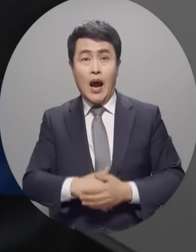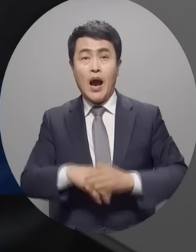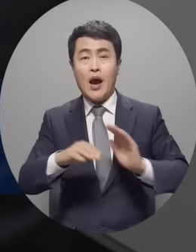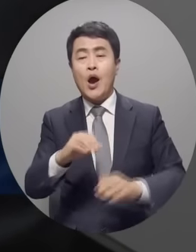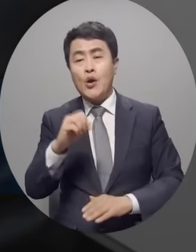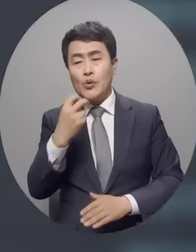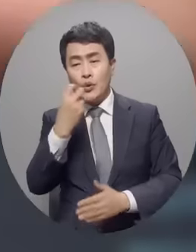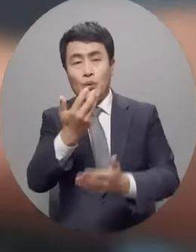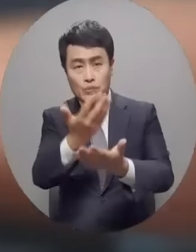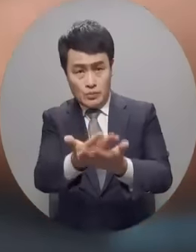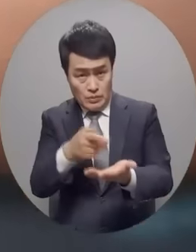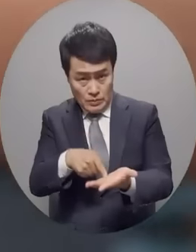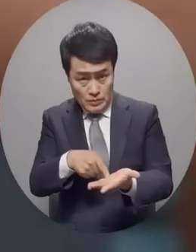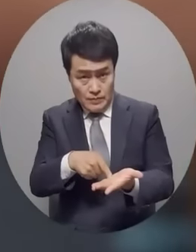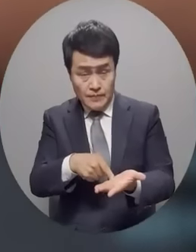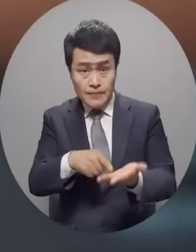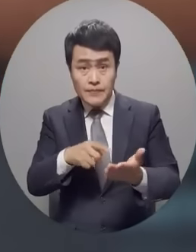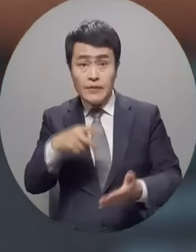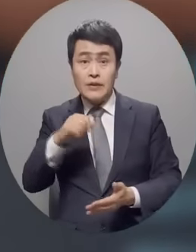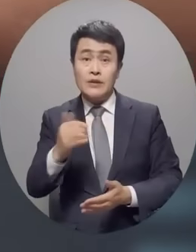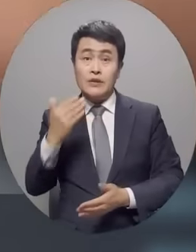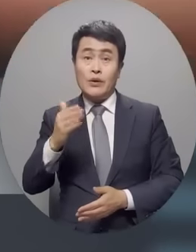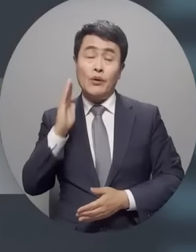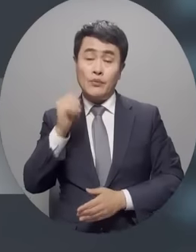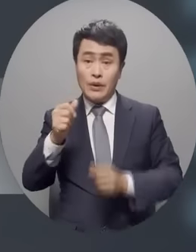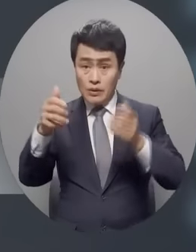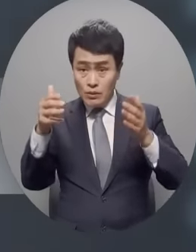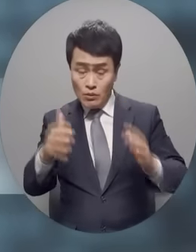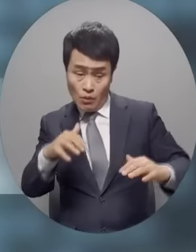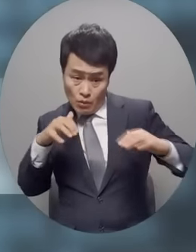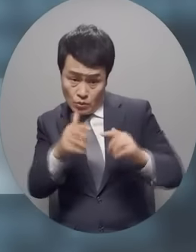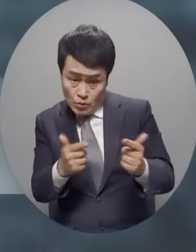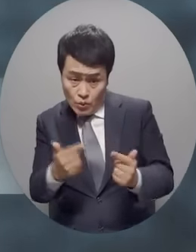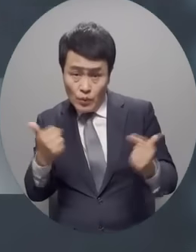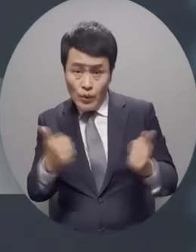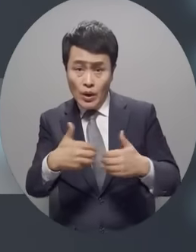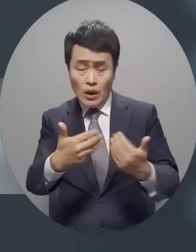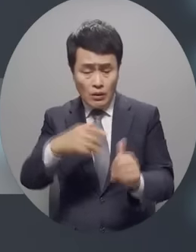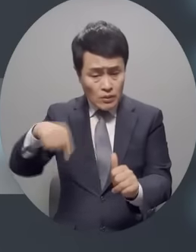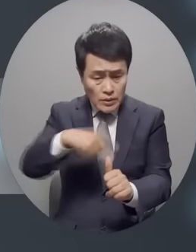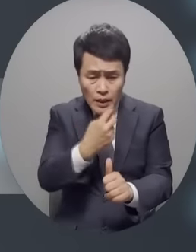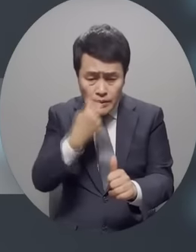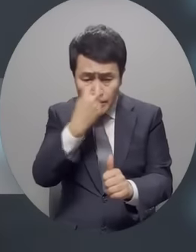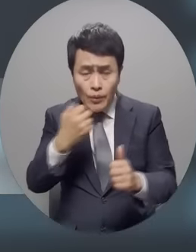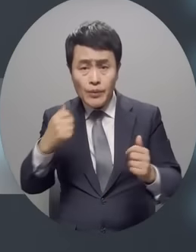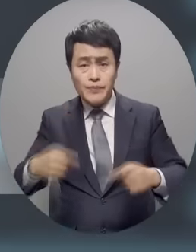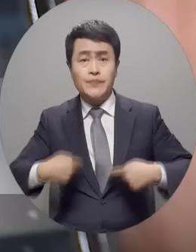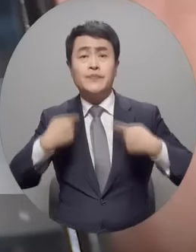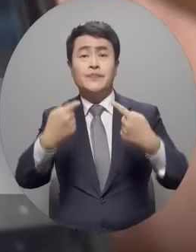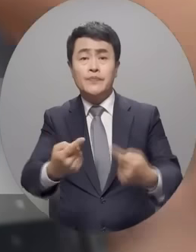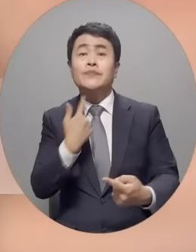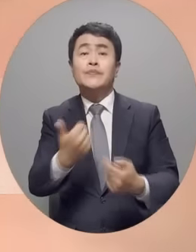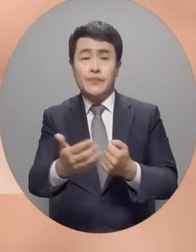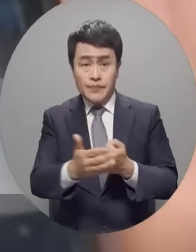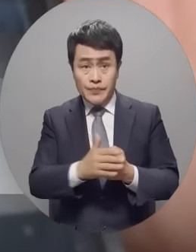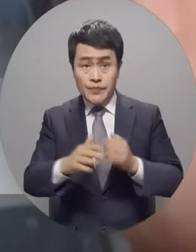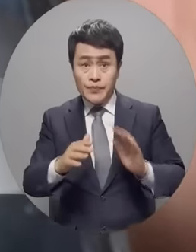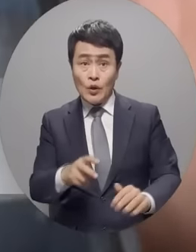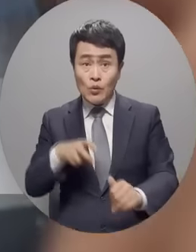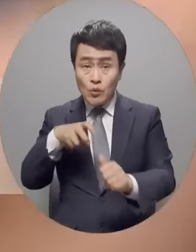여론조사. 신 전 교수는 대선 기간 전략조정회의와 1일 상황점검회의에 참석했었다며